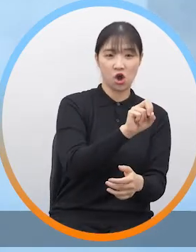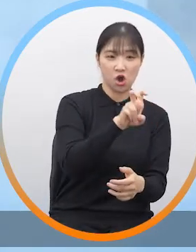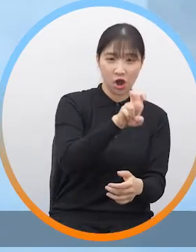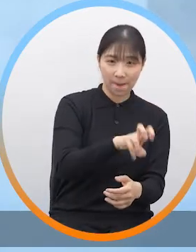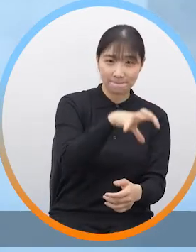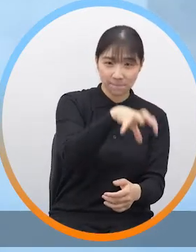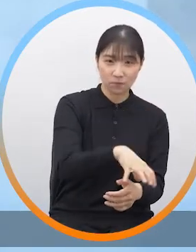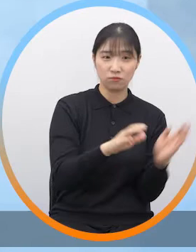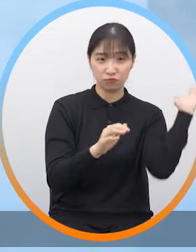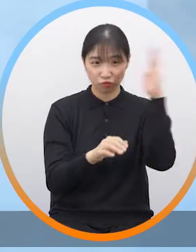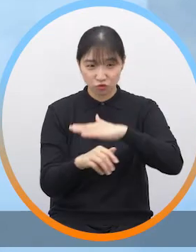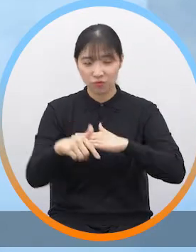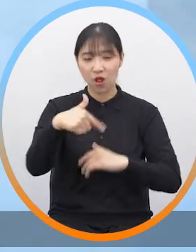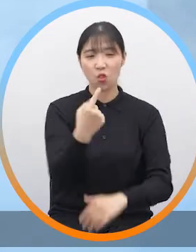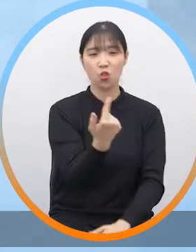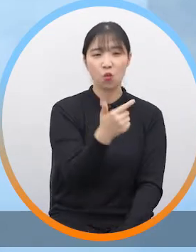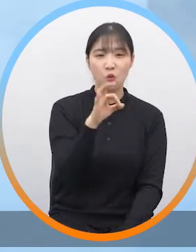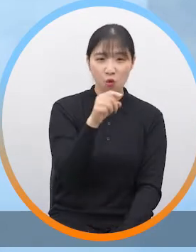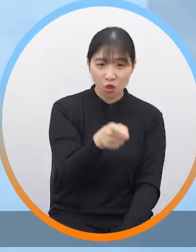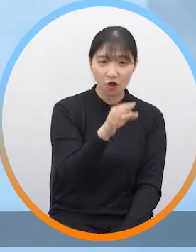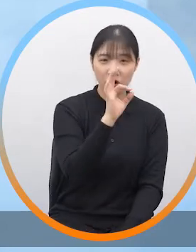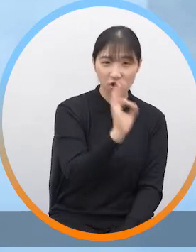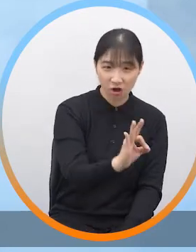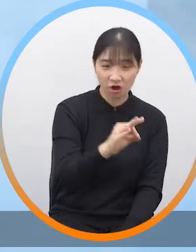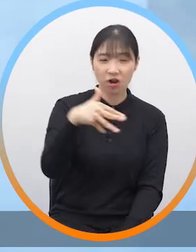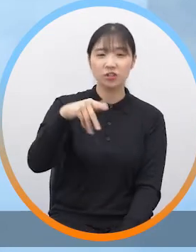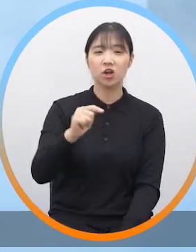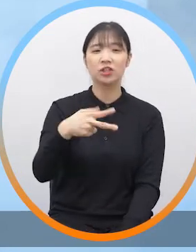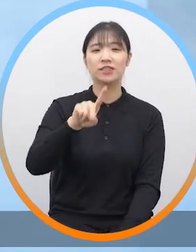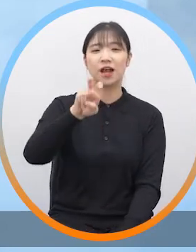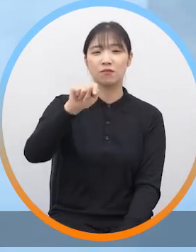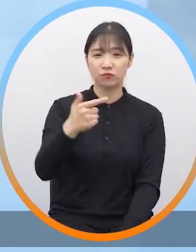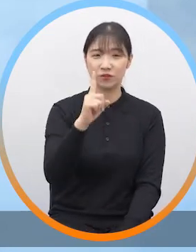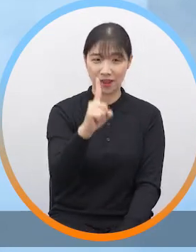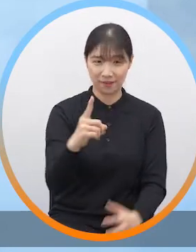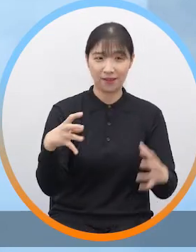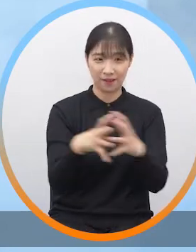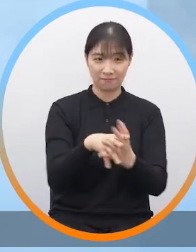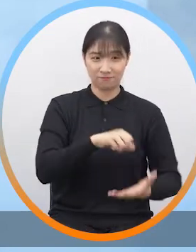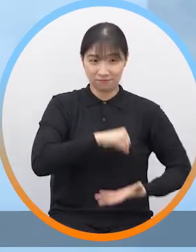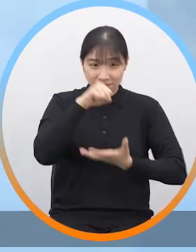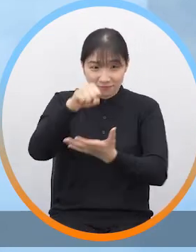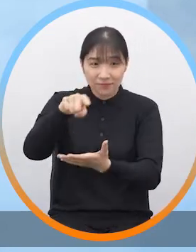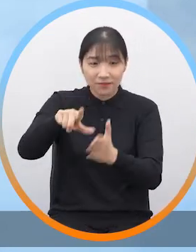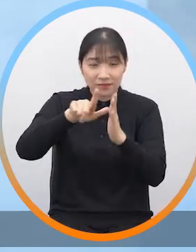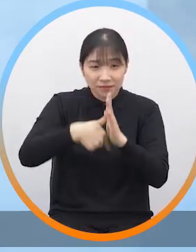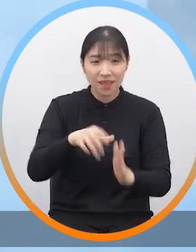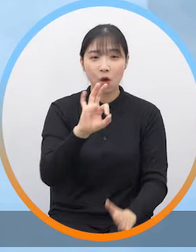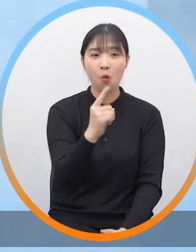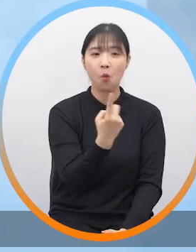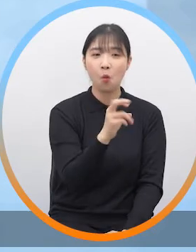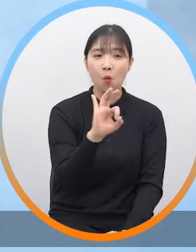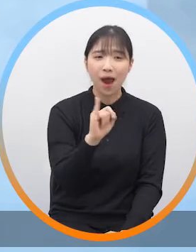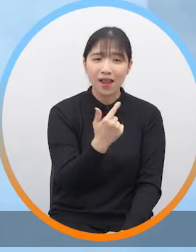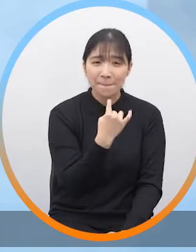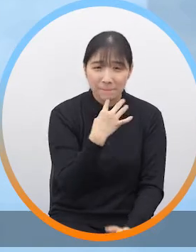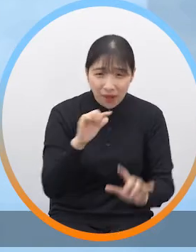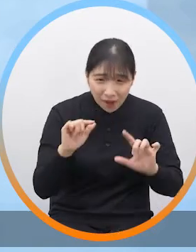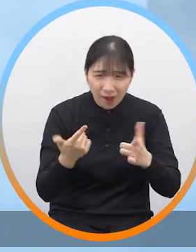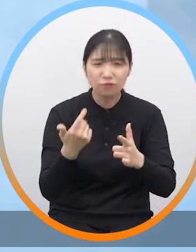때에 논어 10권과 천자문 1권을 들고 갔는데 그때의 왕인뿐만 아니라 많은 일행들이